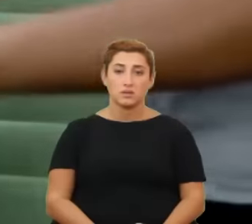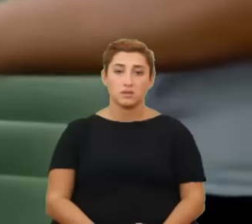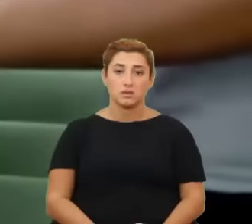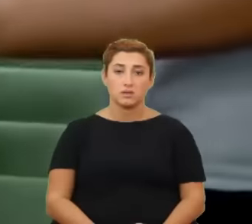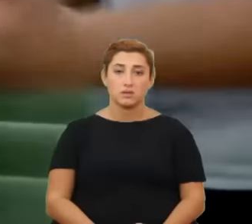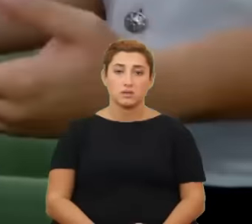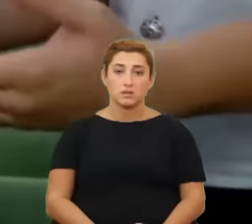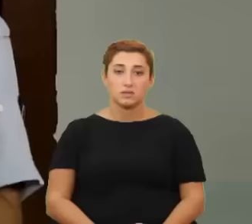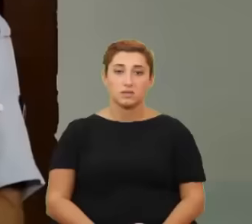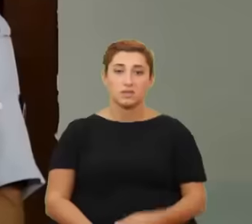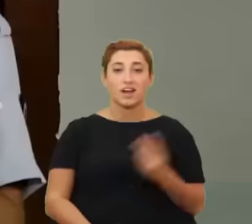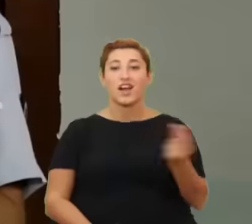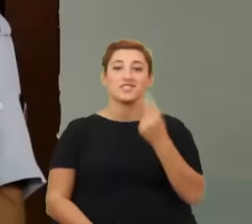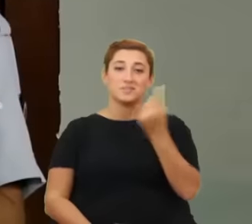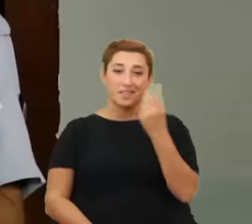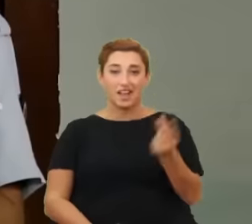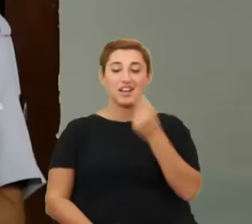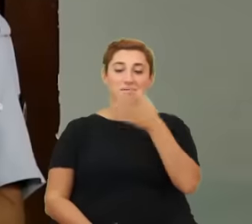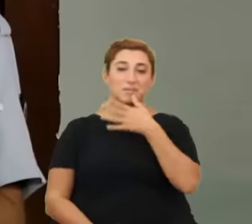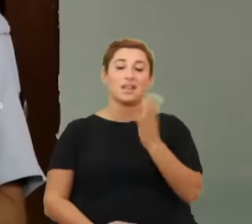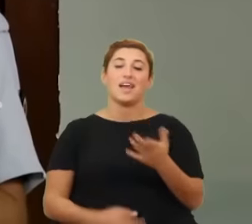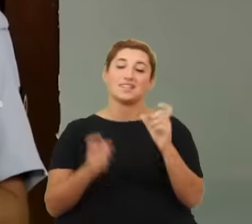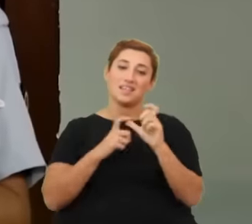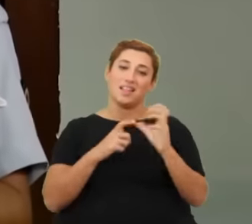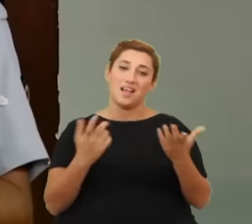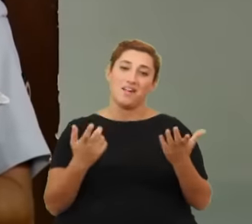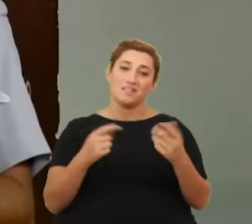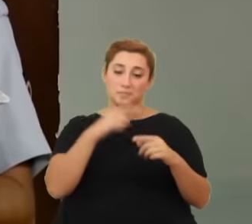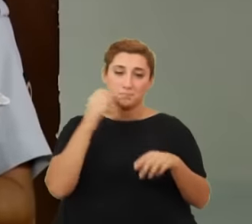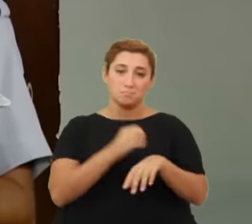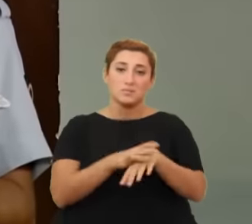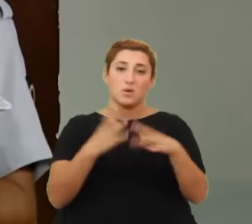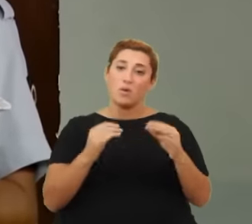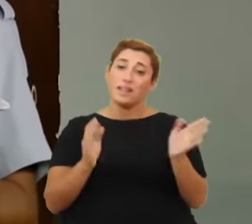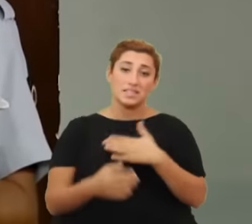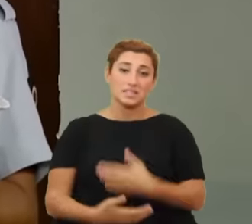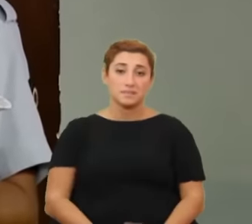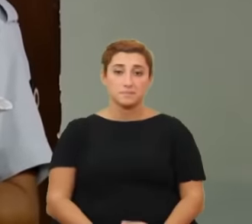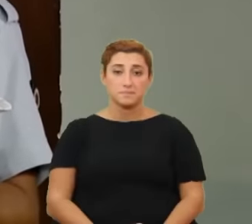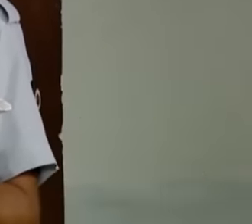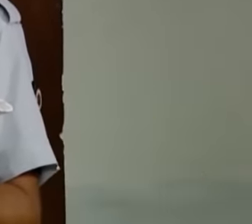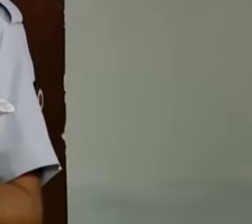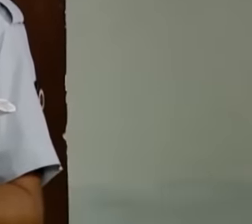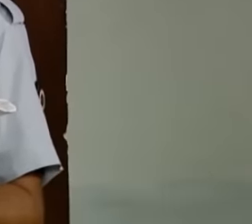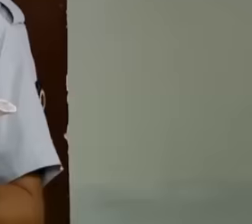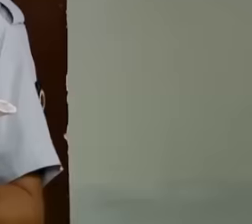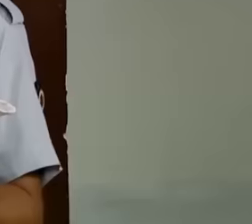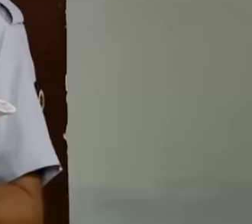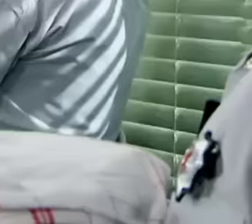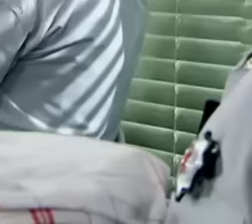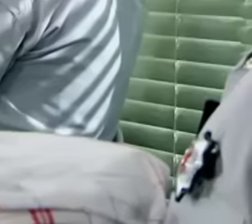geldi, seyrediyor. Aha, bir kere de kaçır be kardeşim. Ya Selahattin, çok kırmızı oldu. Hadi. Rıza ya havle diye iç